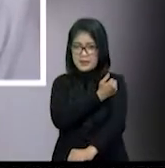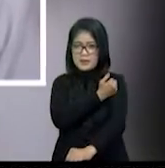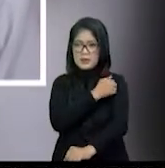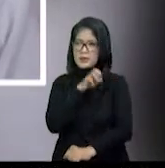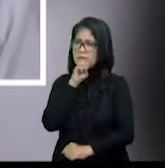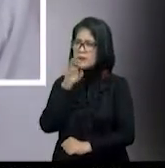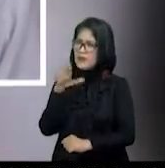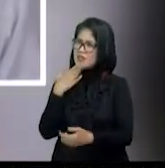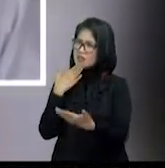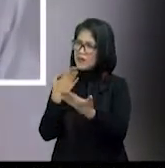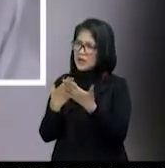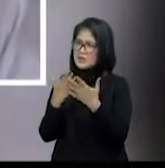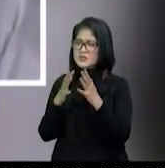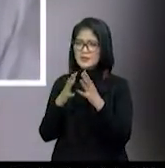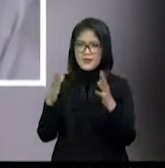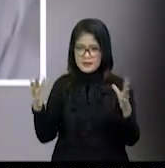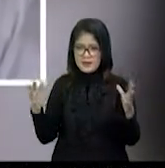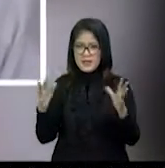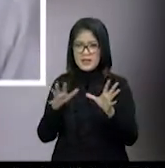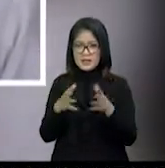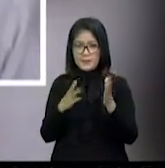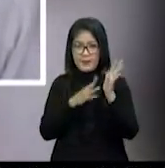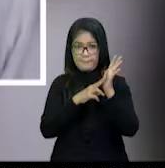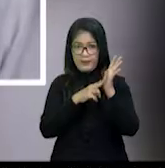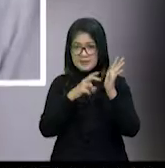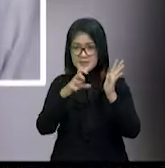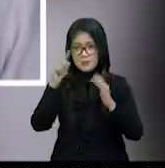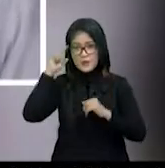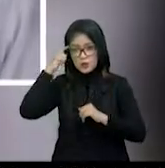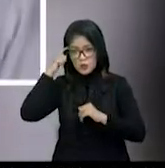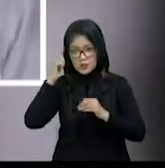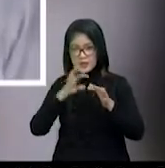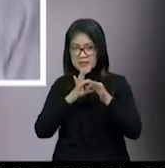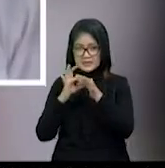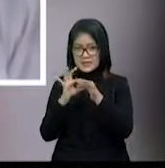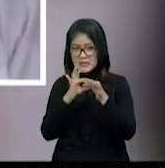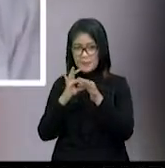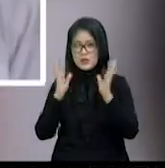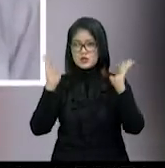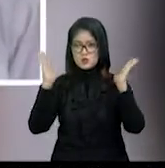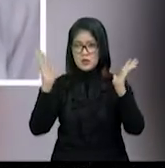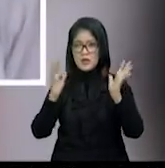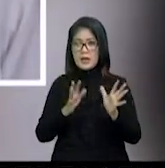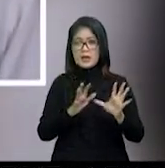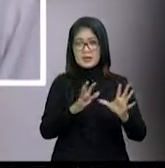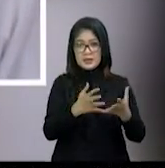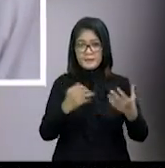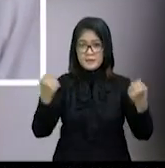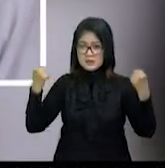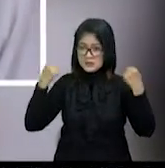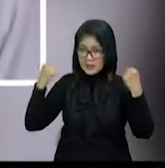yang sebesar-besarnya kepada tim MNC Peduli yang sudah bekerja sama dengan Dinas Kesehatan Kabupaten Kuningan telah hadir di